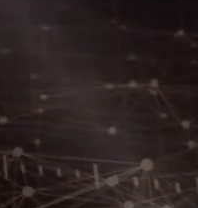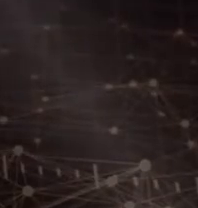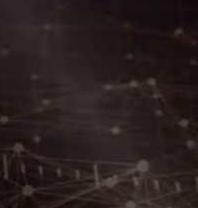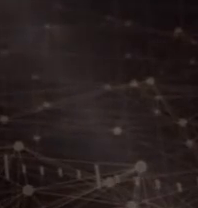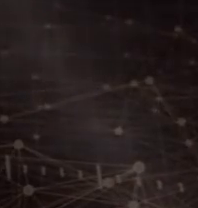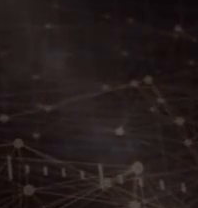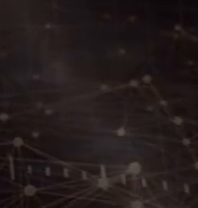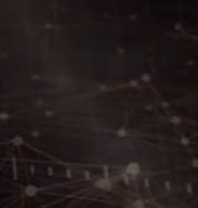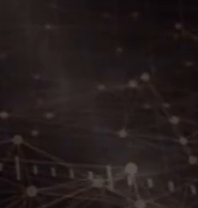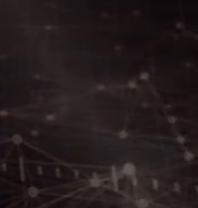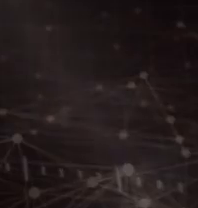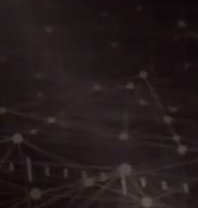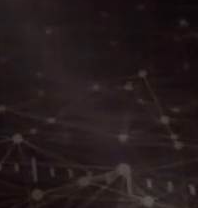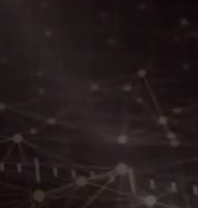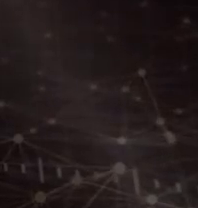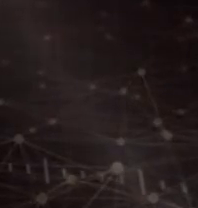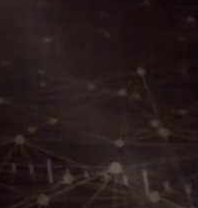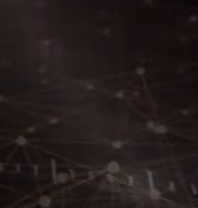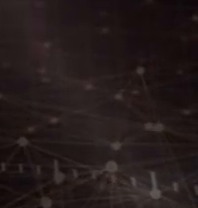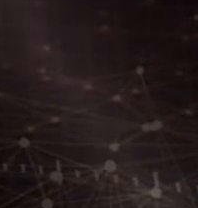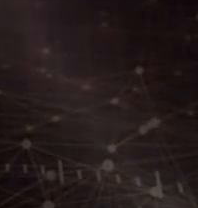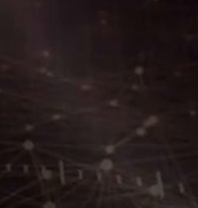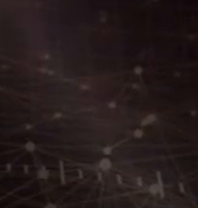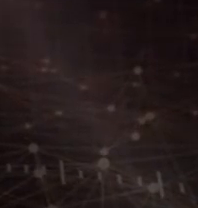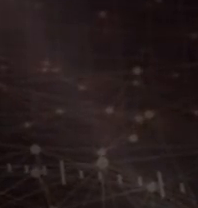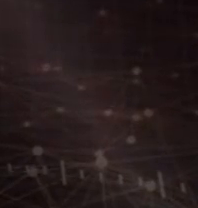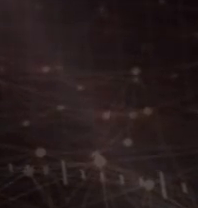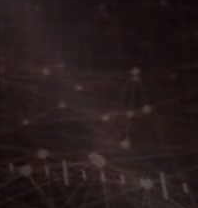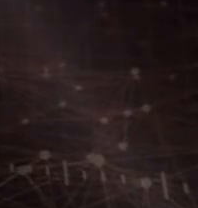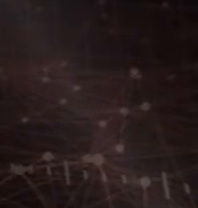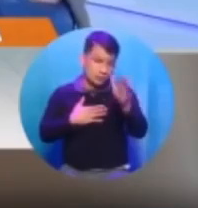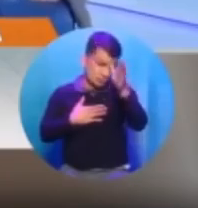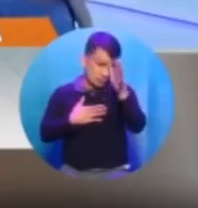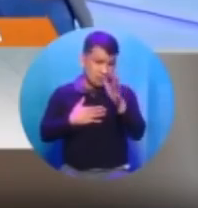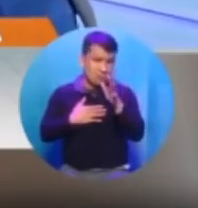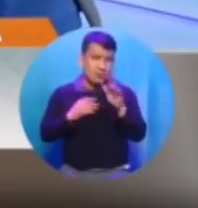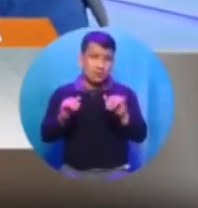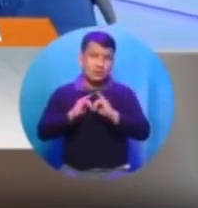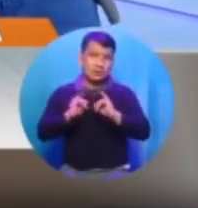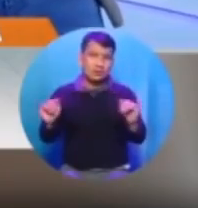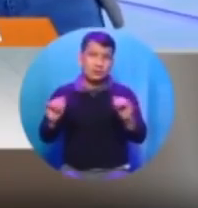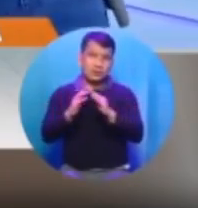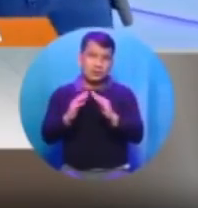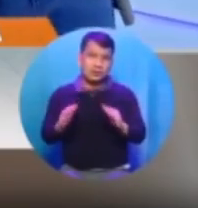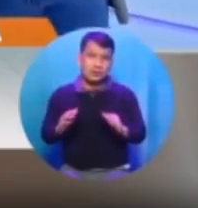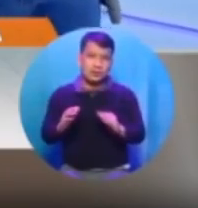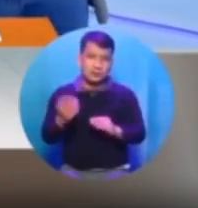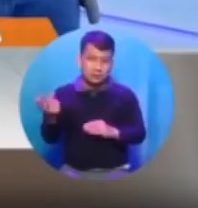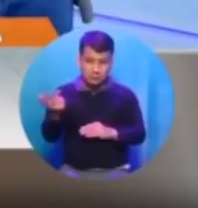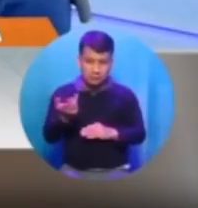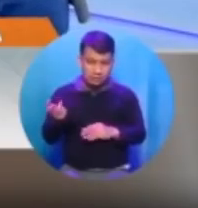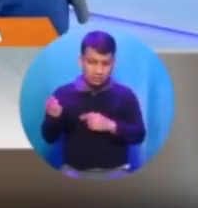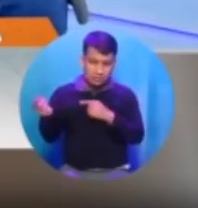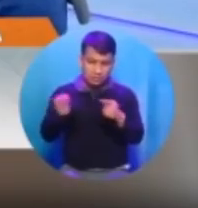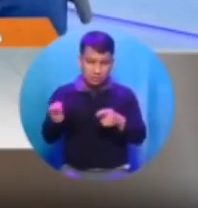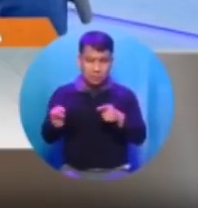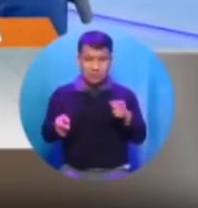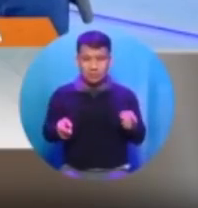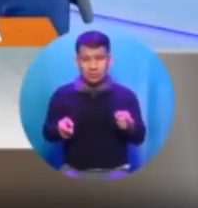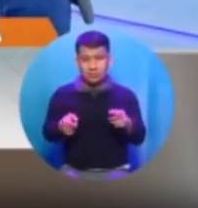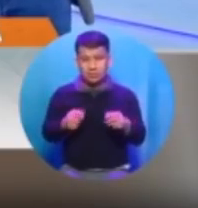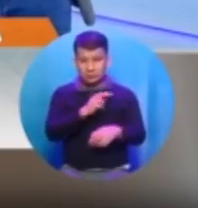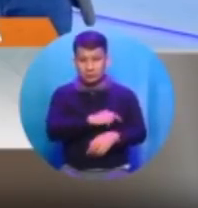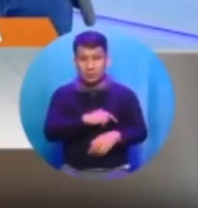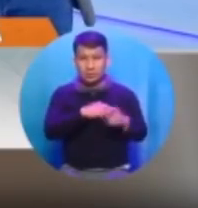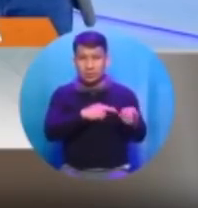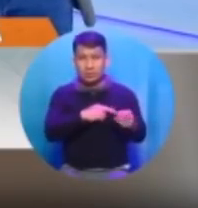niya, doon sa bahay. Doon sa bahay ng magulang ko po nakatira. Okay. So nag-aaway sila, itong siyempre,